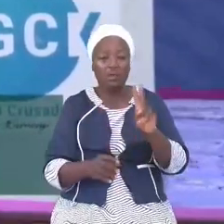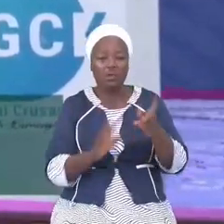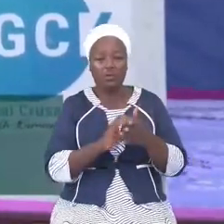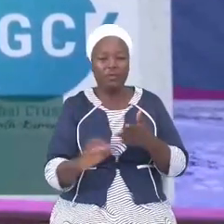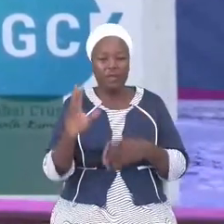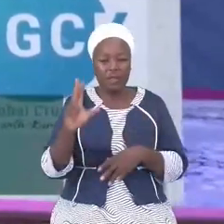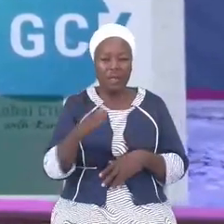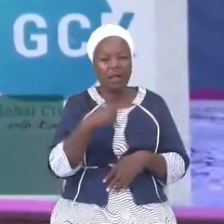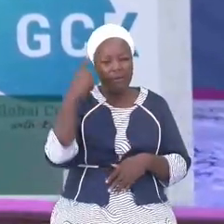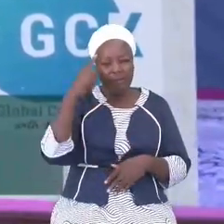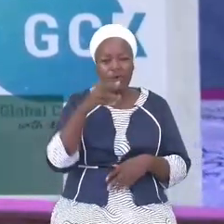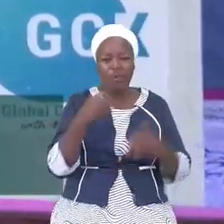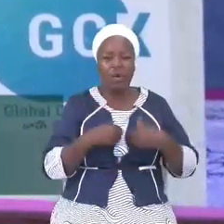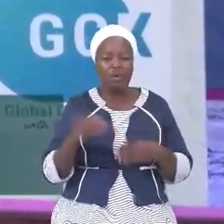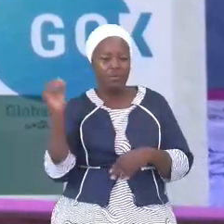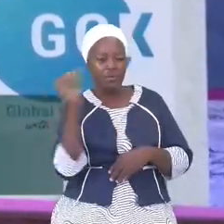Jonas